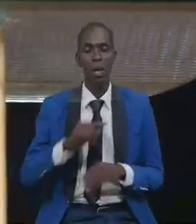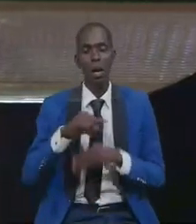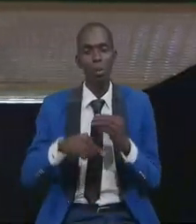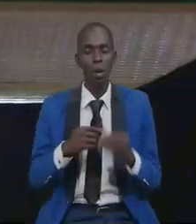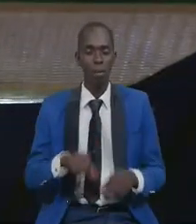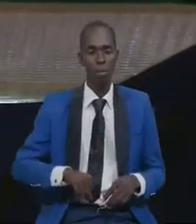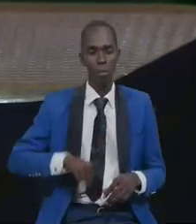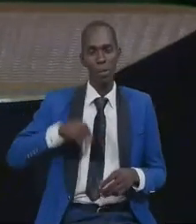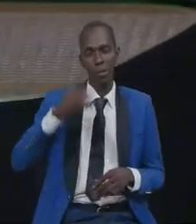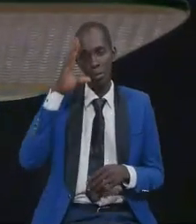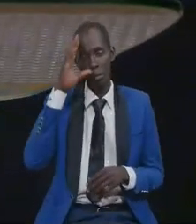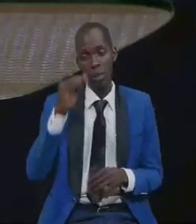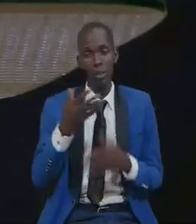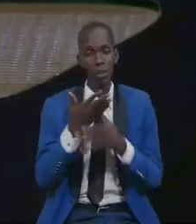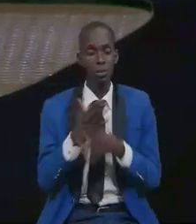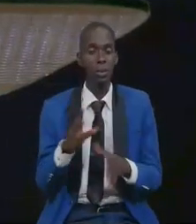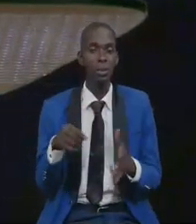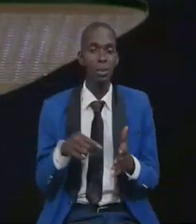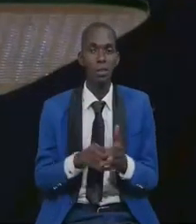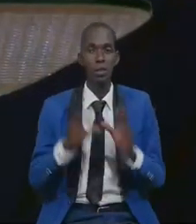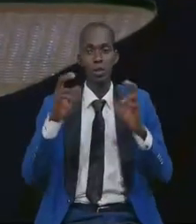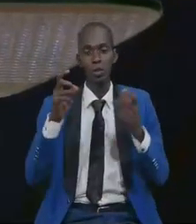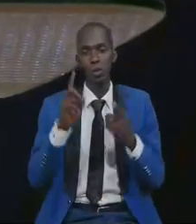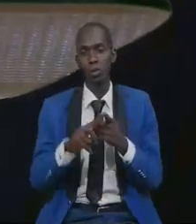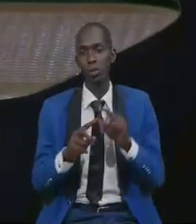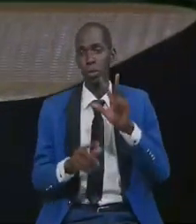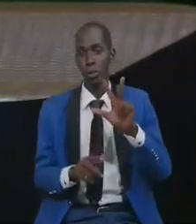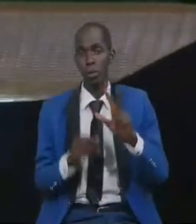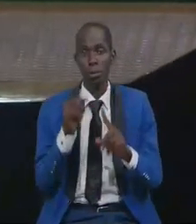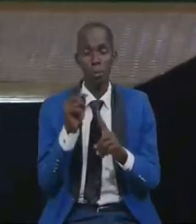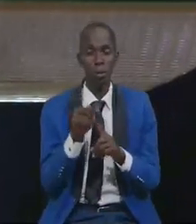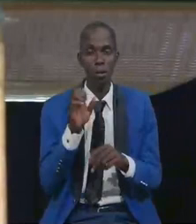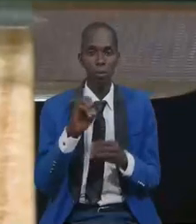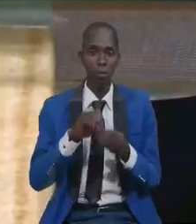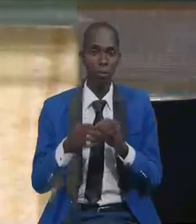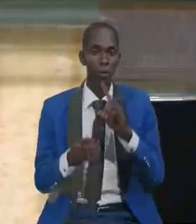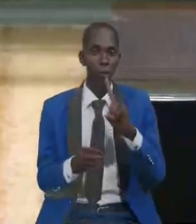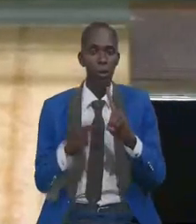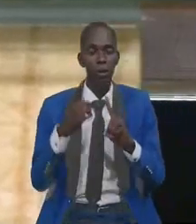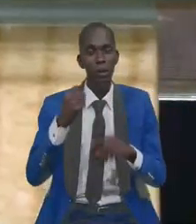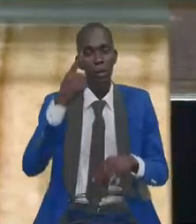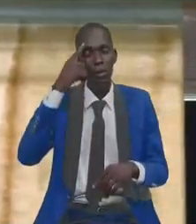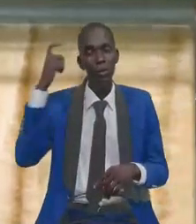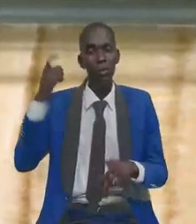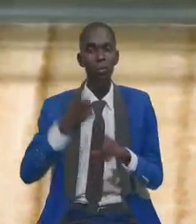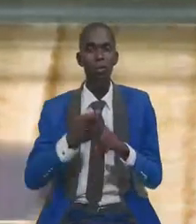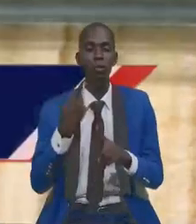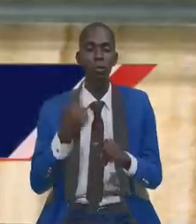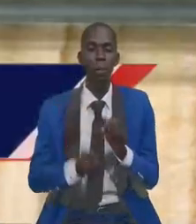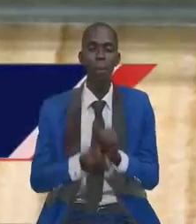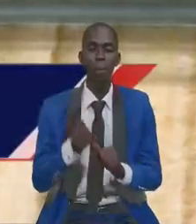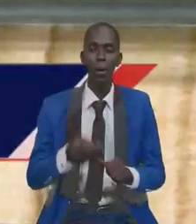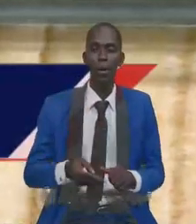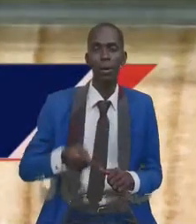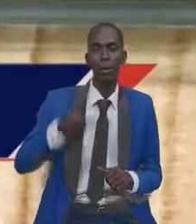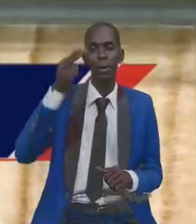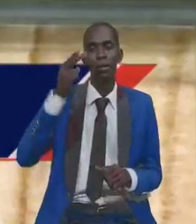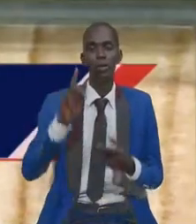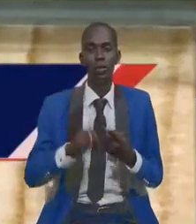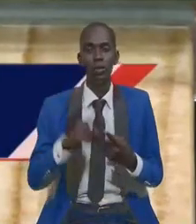allons diviser l'enseignement en trois parties. Numéro 1, le rêve venant du Très-Haut pour le